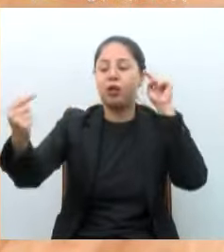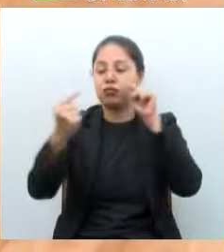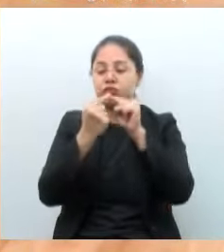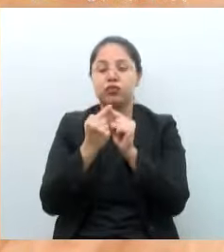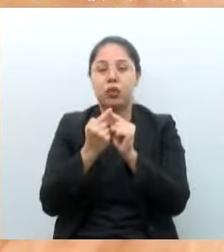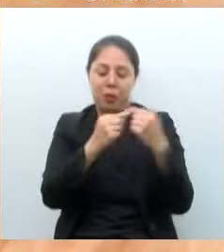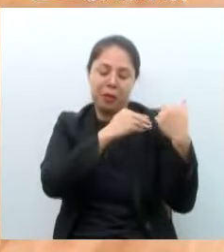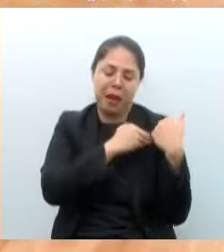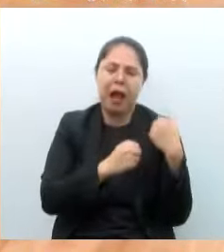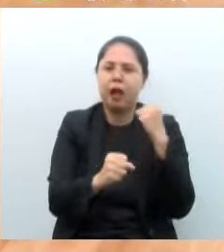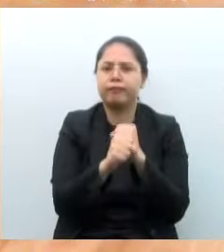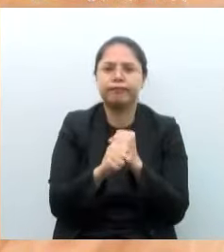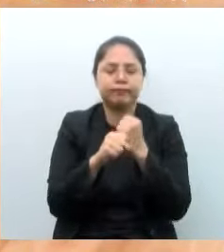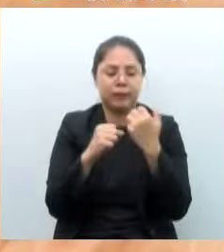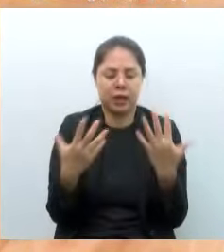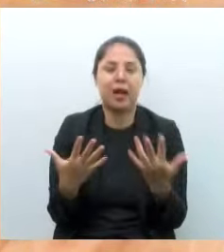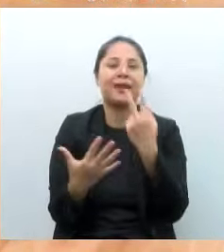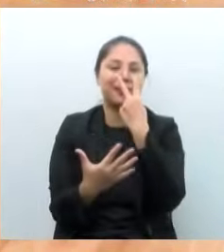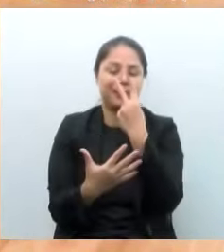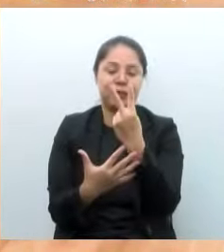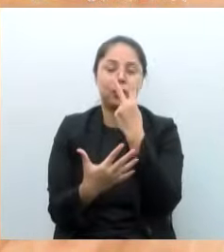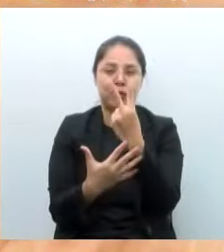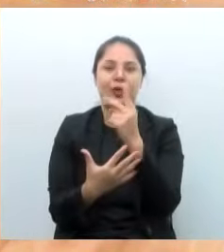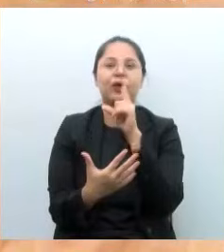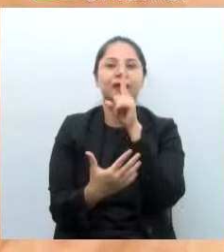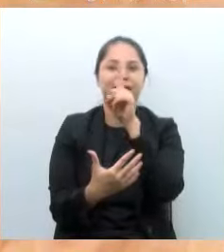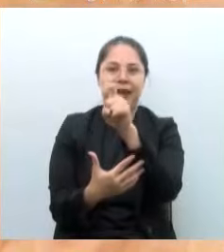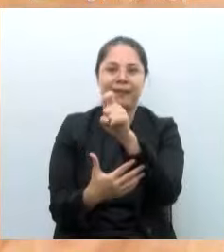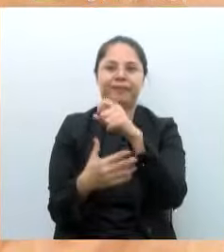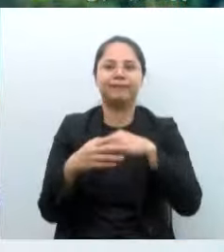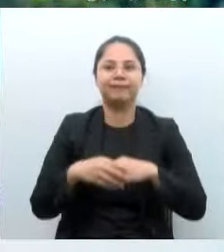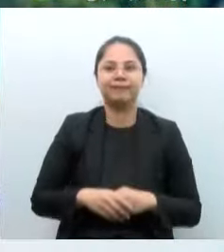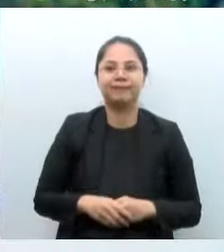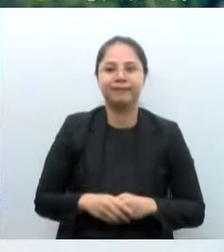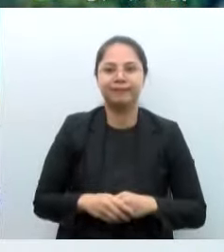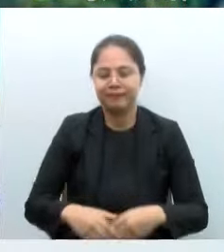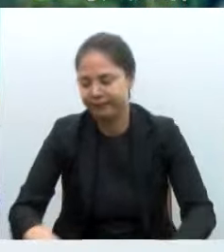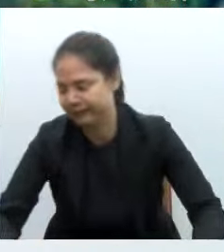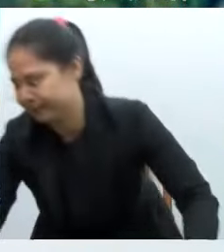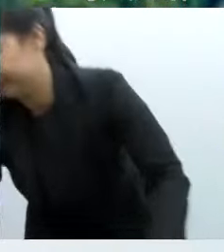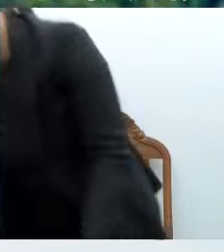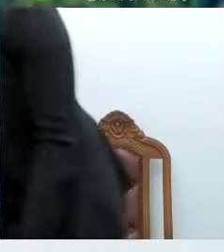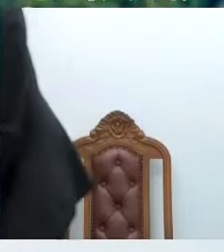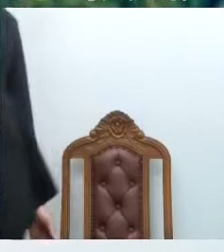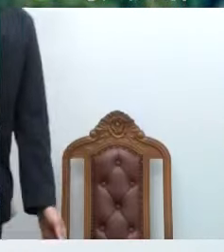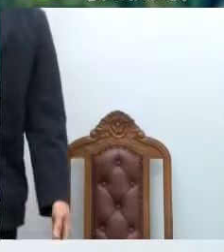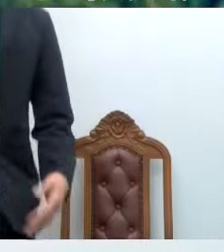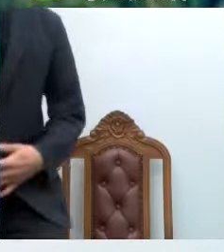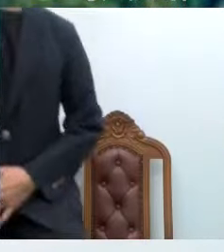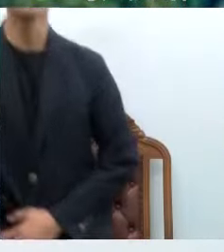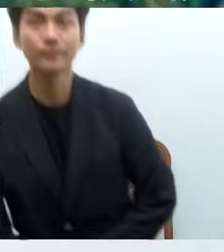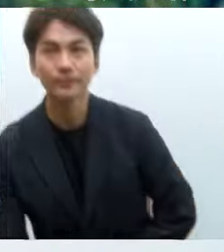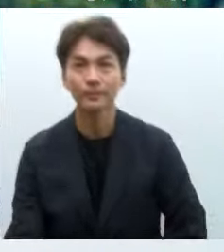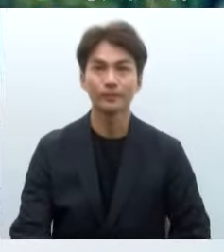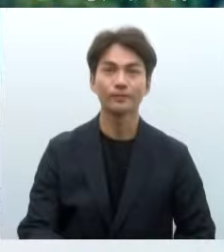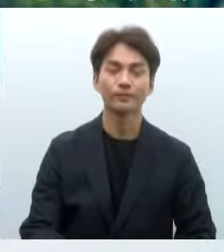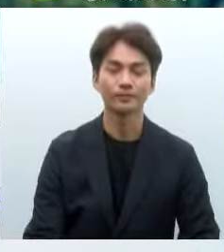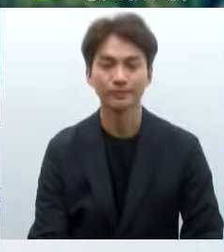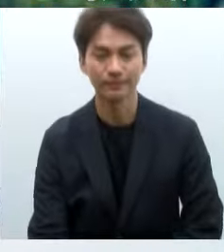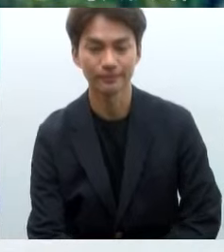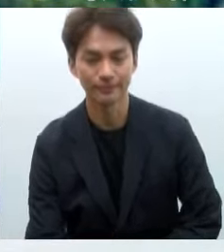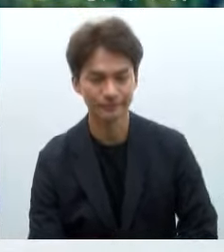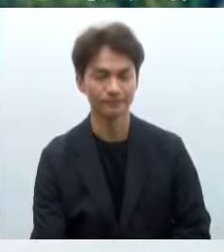ดภาระนี้อย่างไรบ้างนะคะต้องไปเรียนถามท่านแล้วค่ะ ครับกราบเรียนท่านรองเลขาธิการ